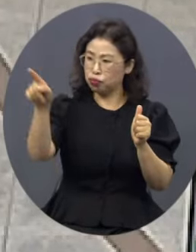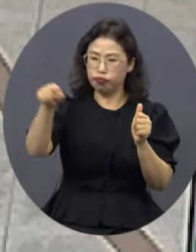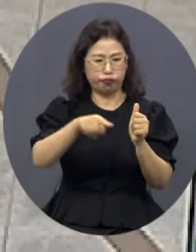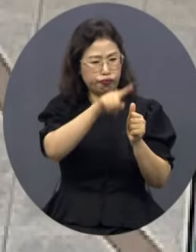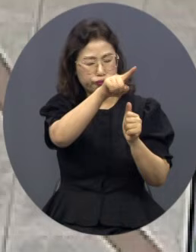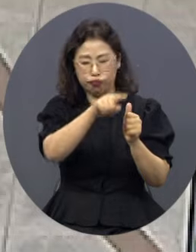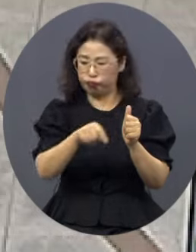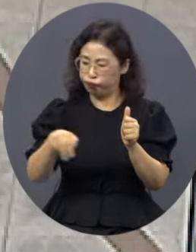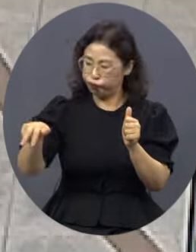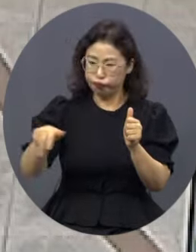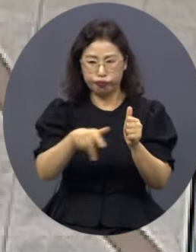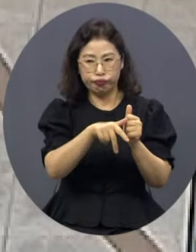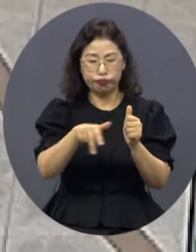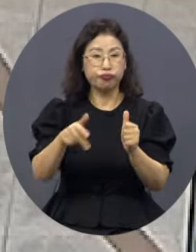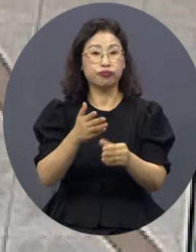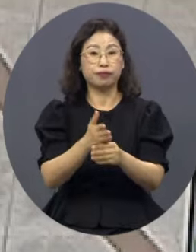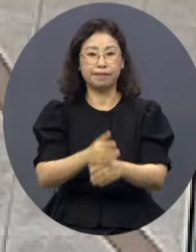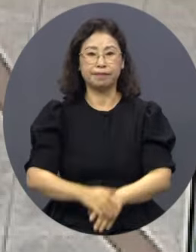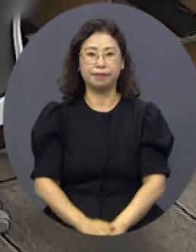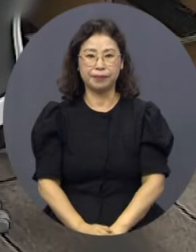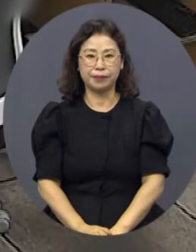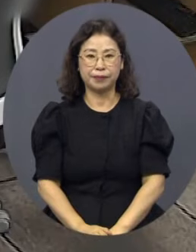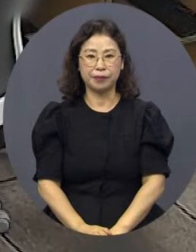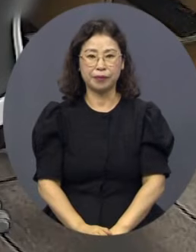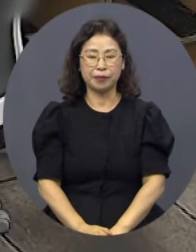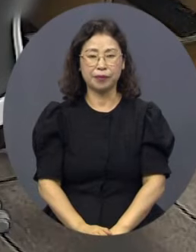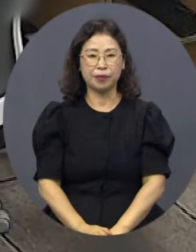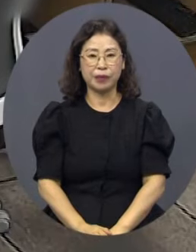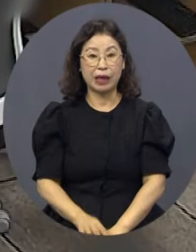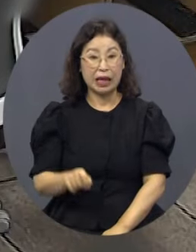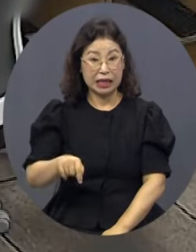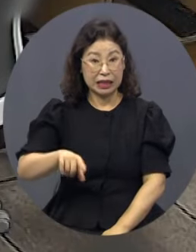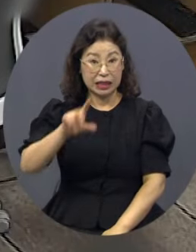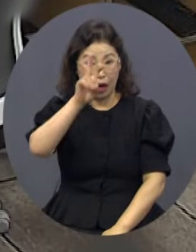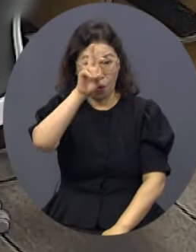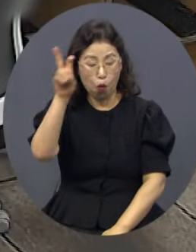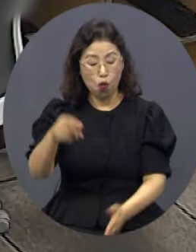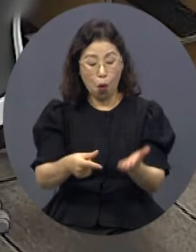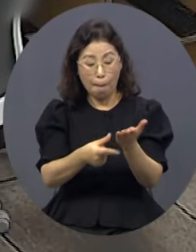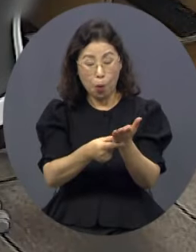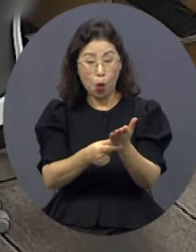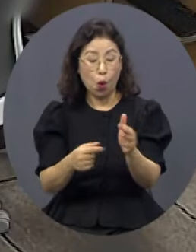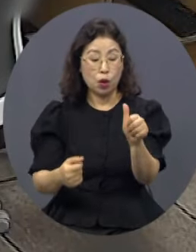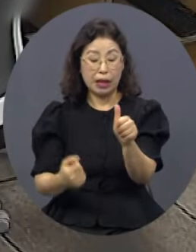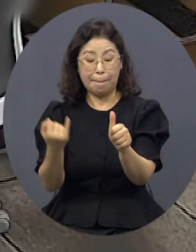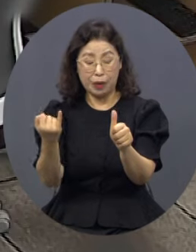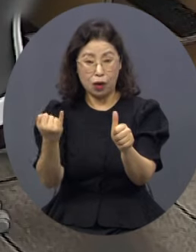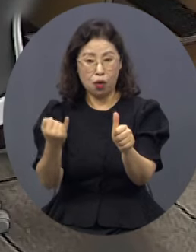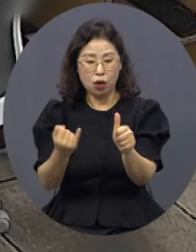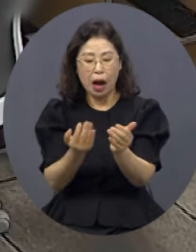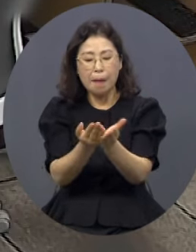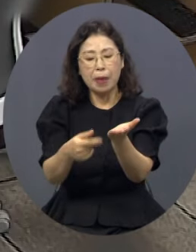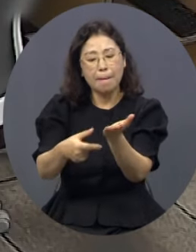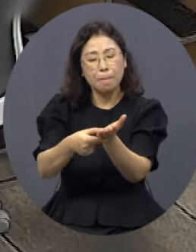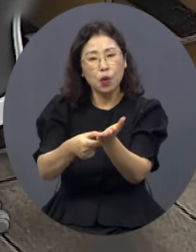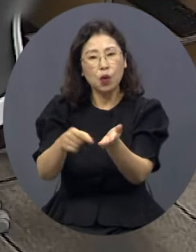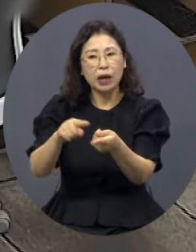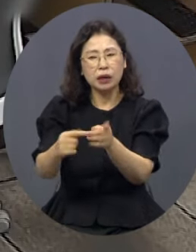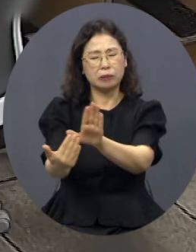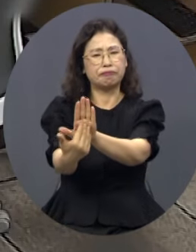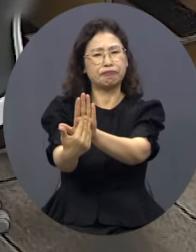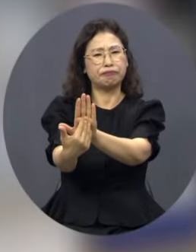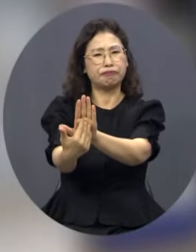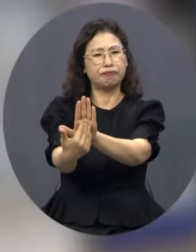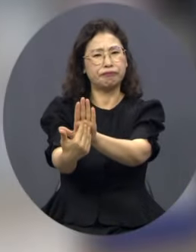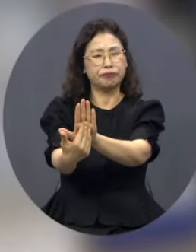이과 함께 분주의 돌아다닙니다 같은 날 오후 매표소 앞에선 남녀 두 명이 배표를 끊으려다 지당합니다